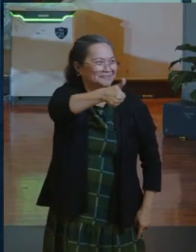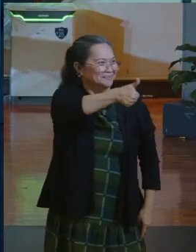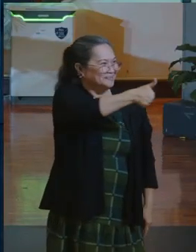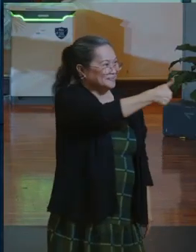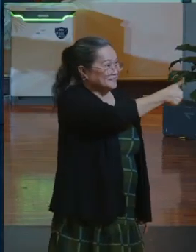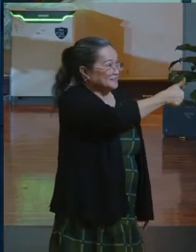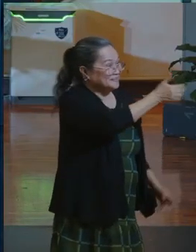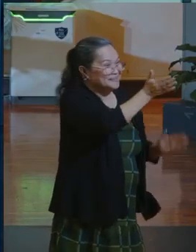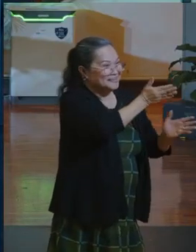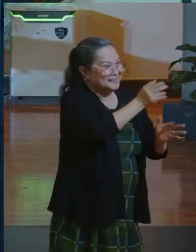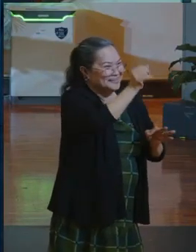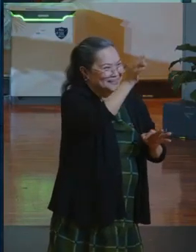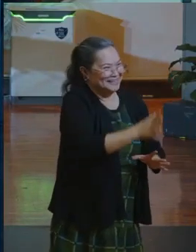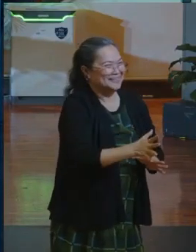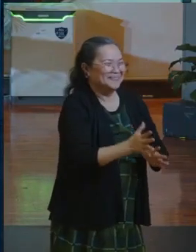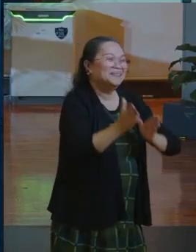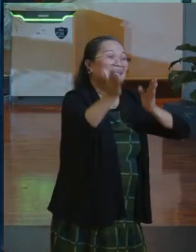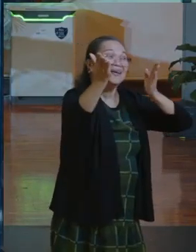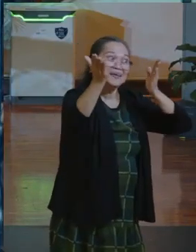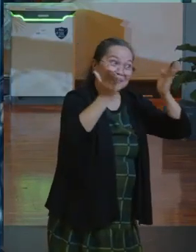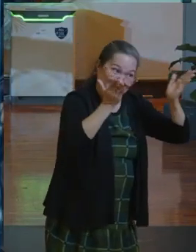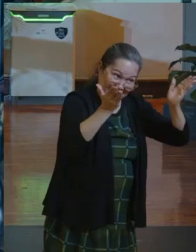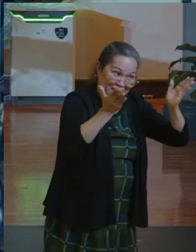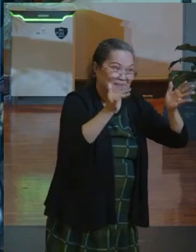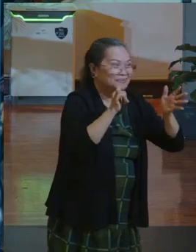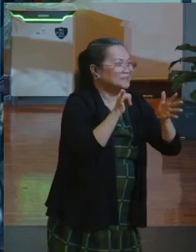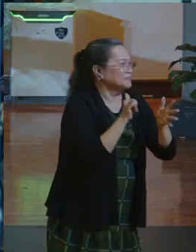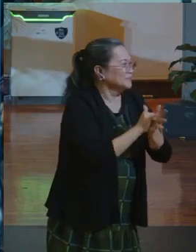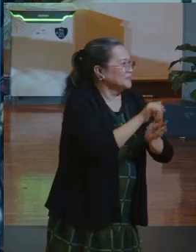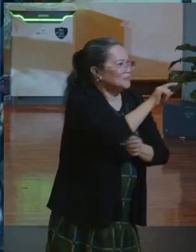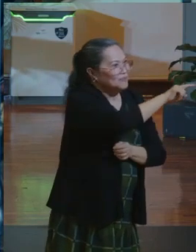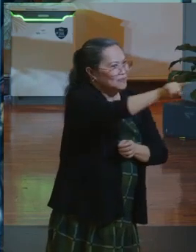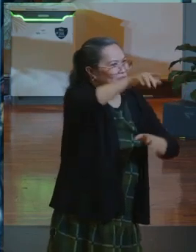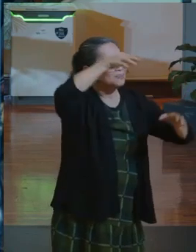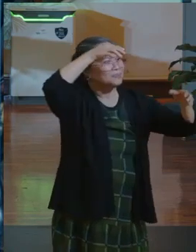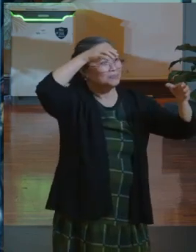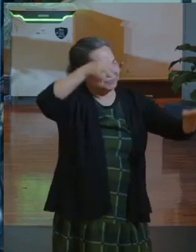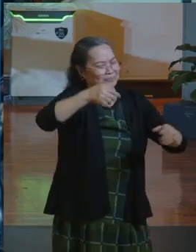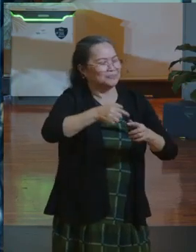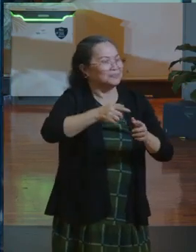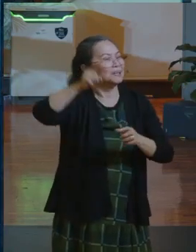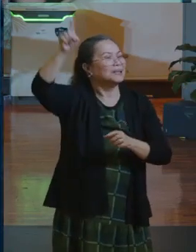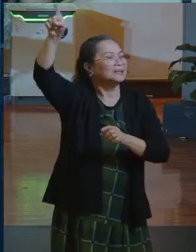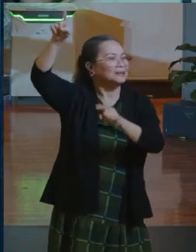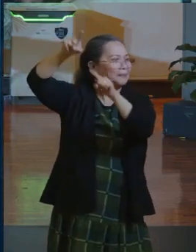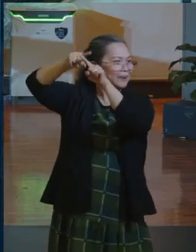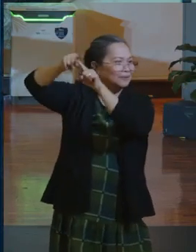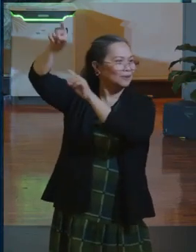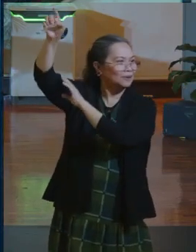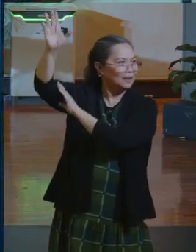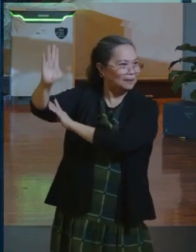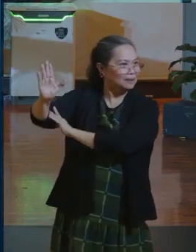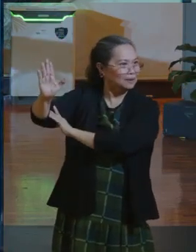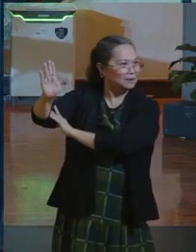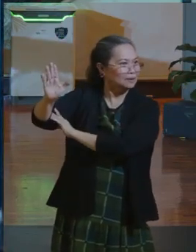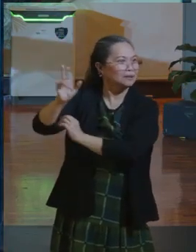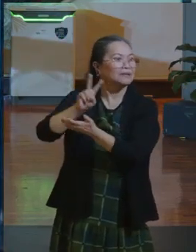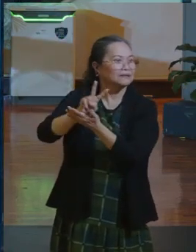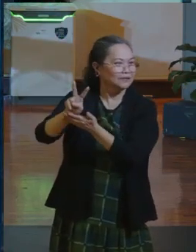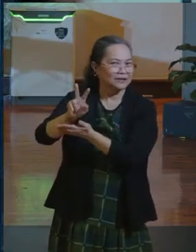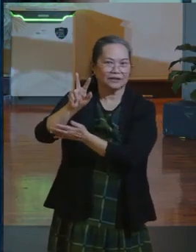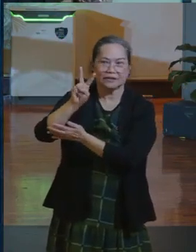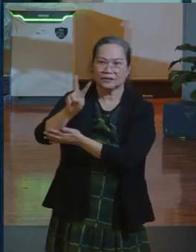Panginoon. Pangalawa, maglikod na may pag-asang lubos sa suporta ng Panginoon. Sabi niya sa verses 3 and